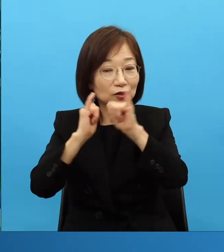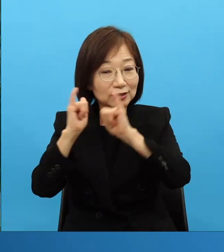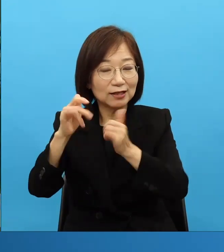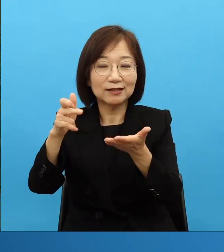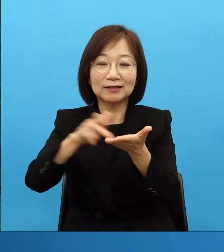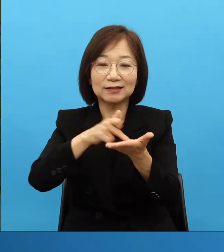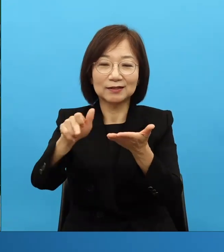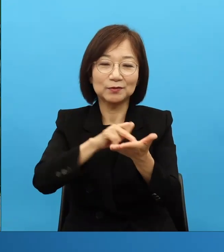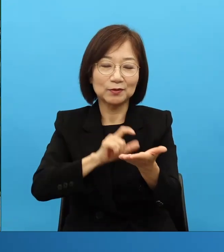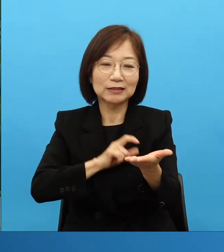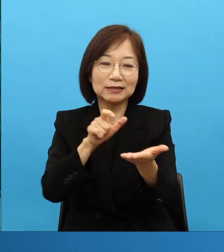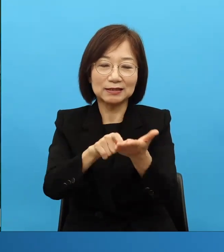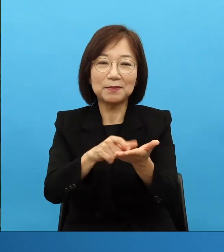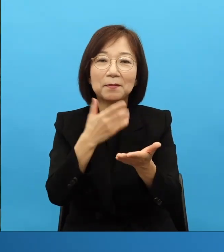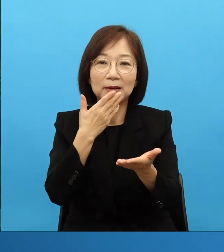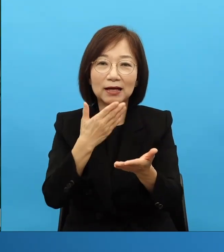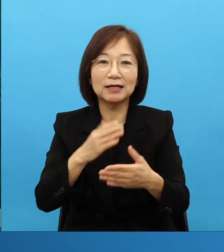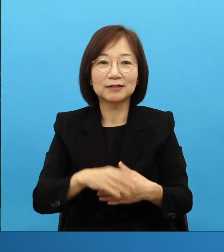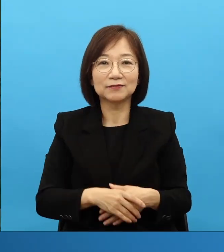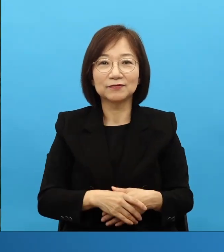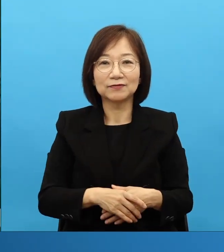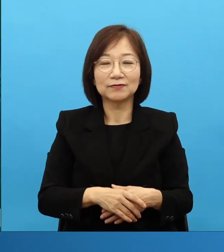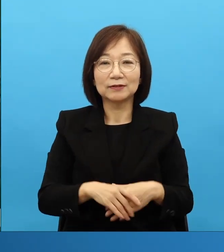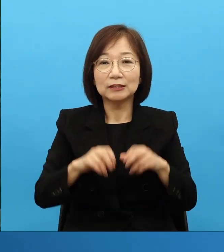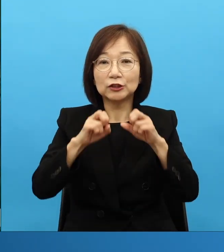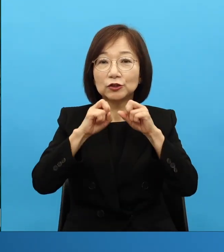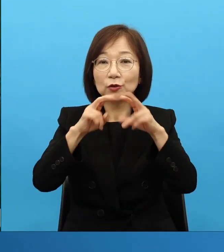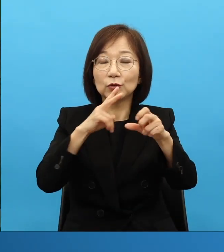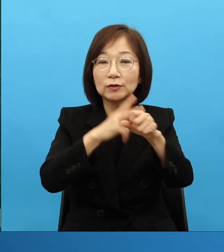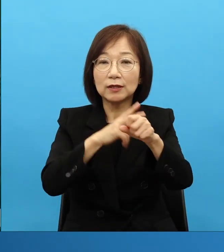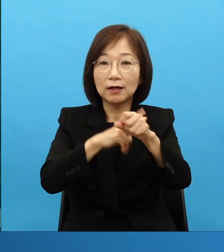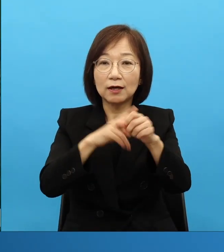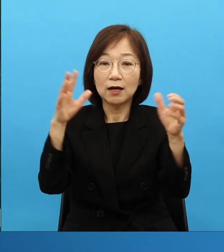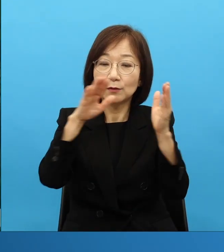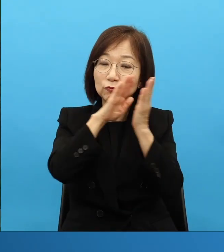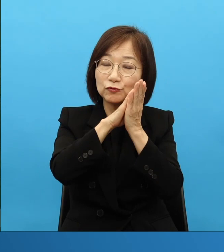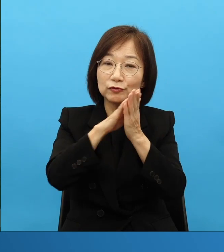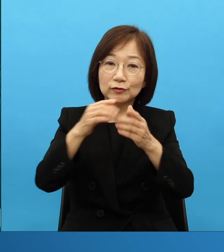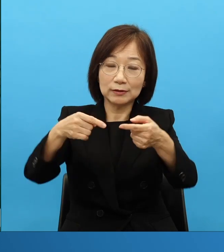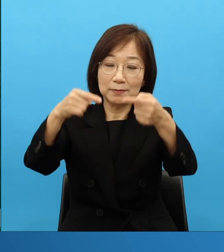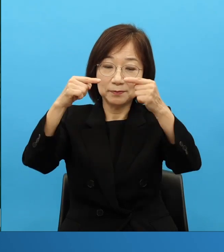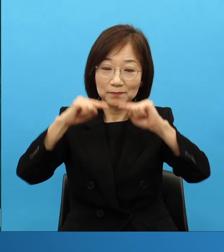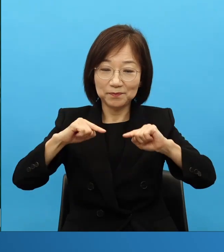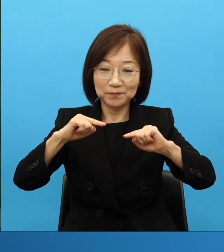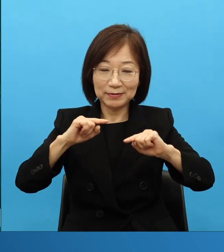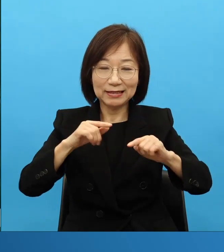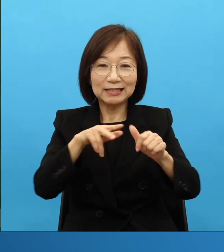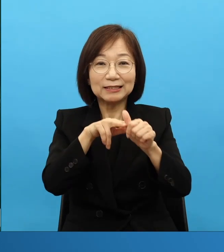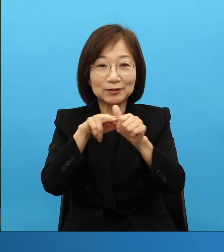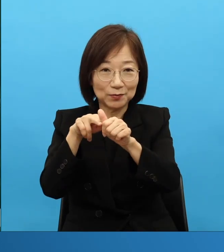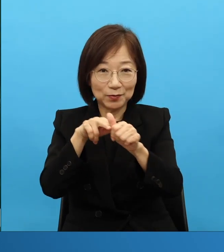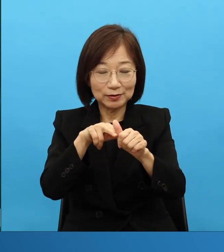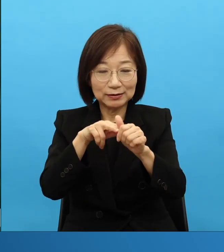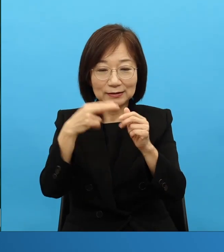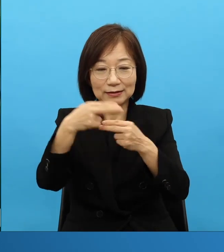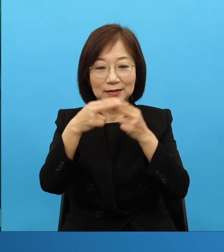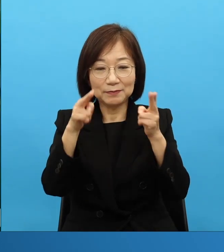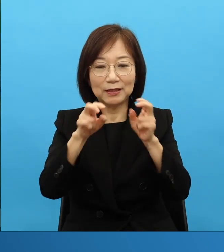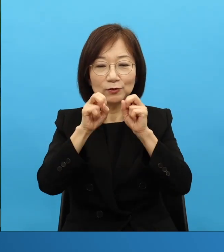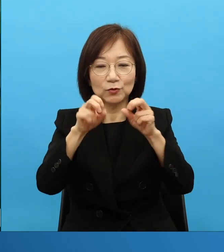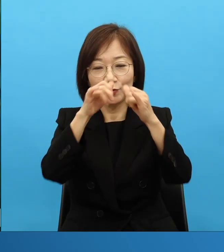등록할 수 있습니다. 선교사 합숙에 참여하는 모든 제자의 등록 정보는 다락방 선교 역사로